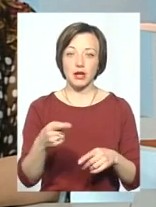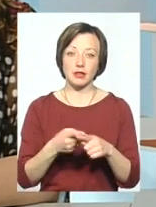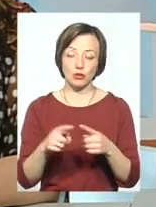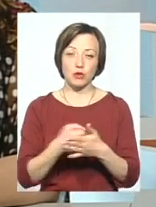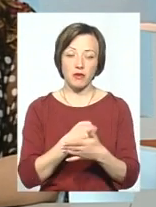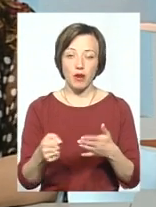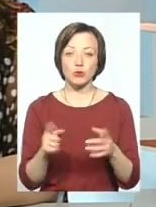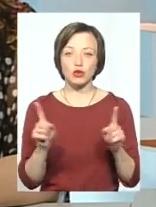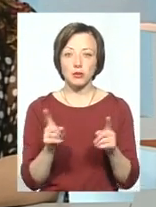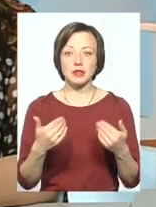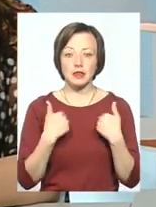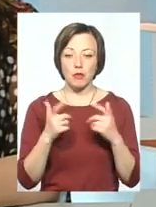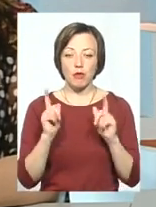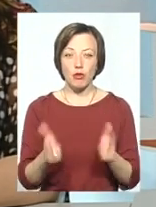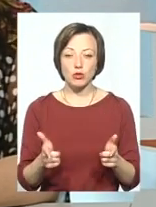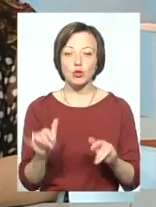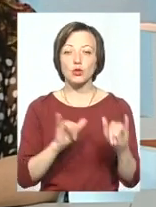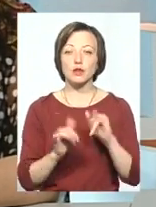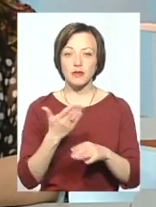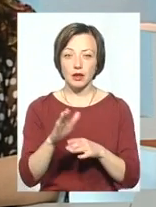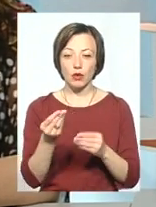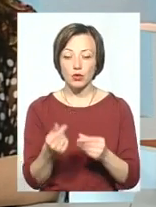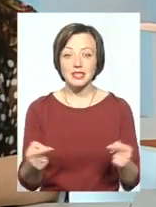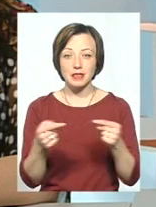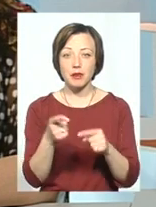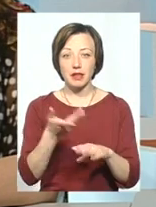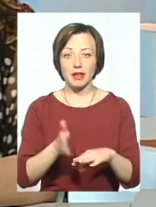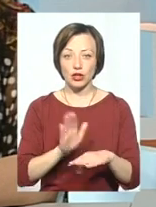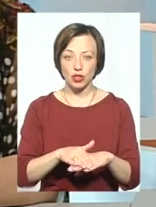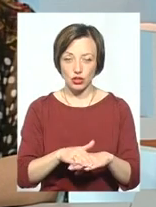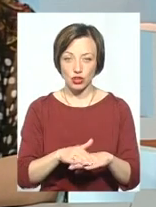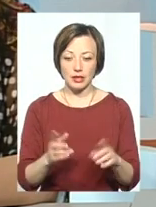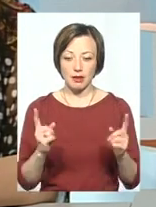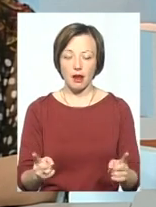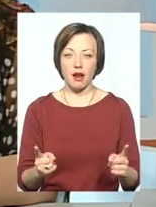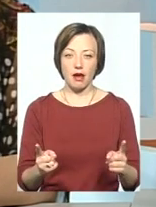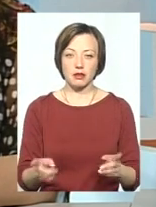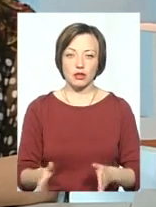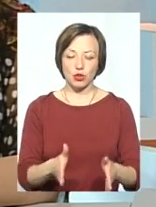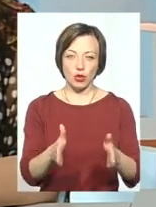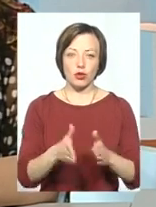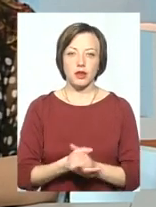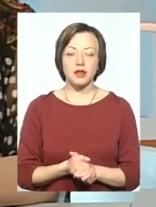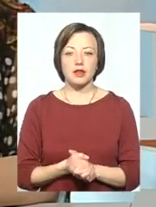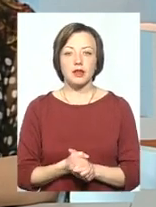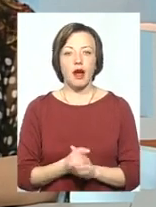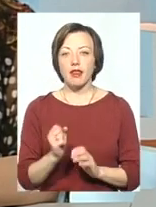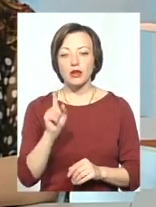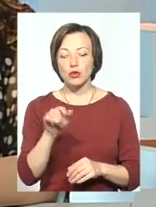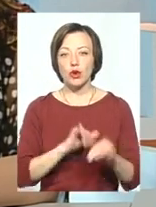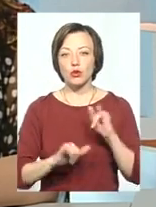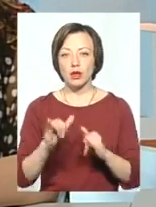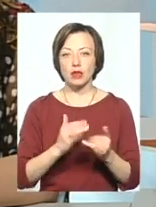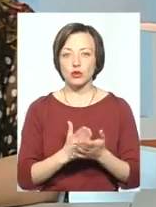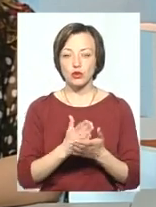добиваємося того, щоб з нами погоджували і виділяли кошти саме на критичні ее ділянки доріг, а не туда, куди